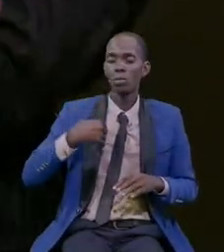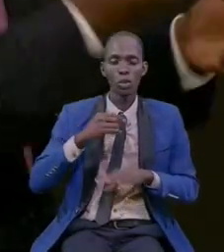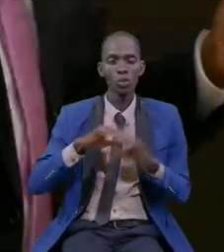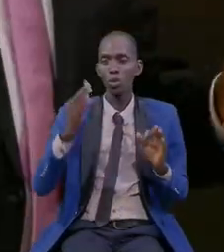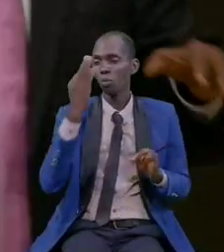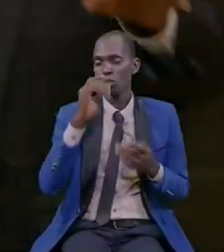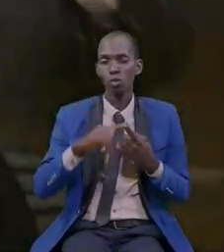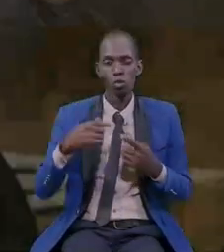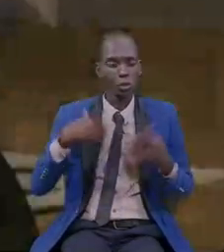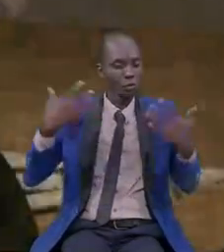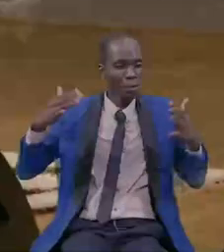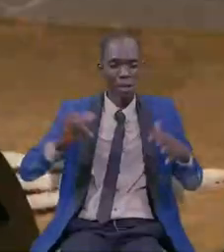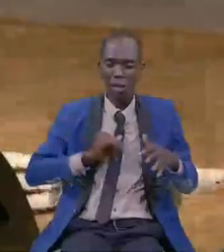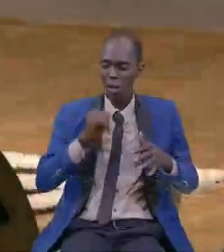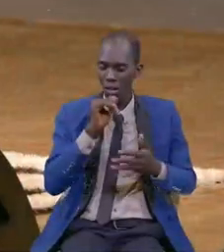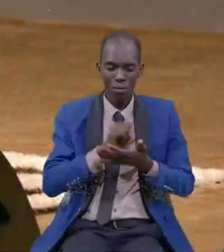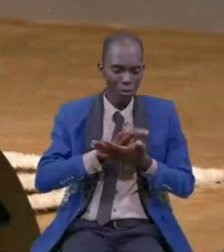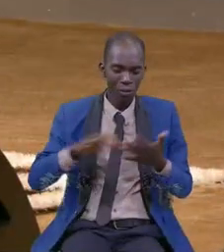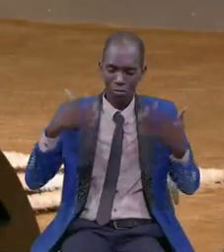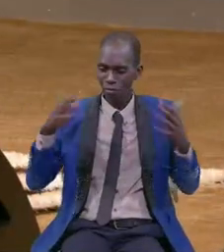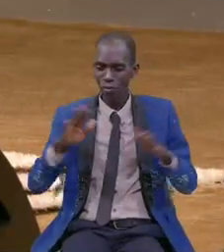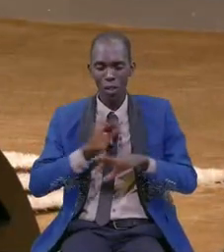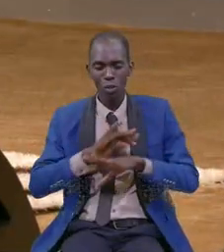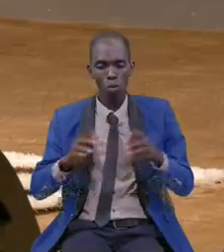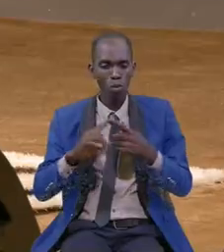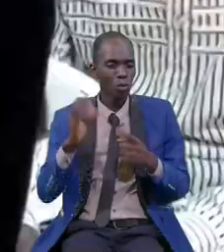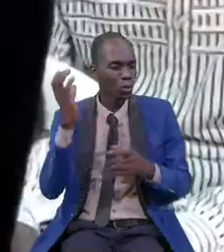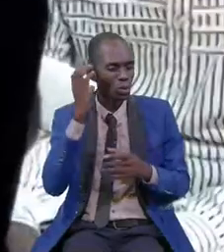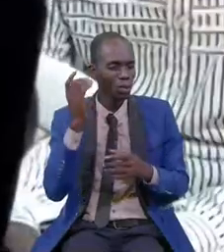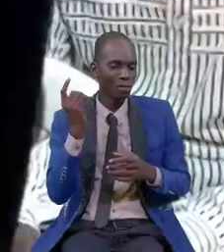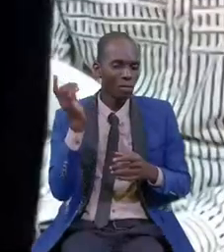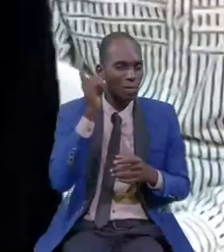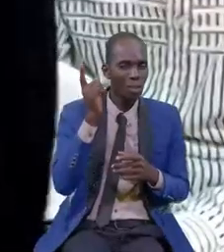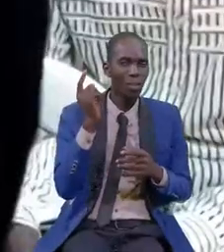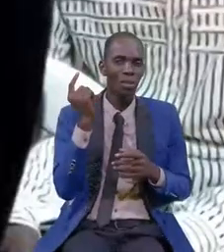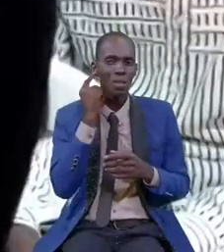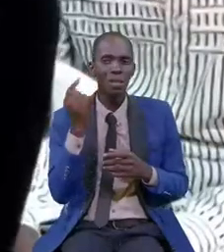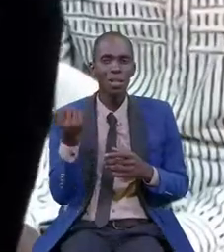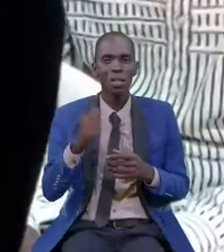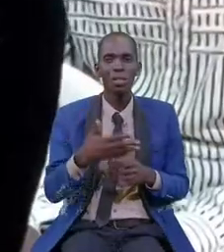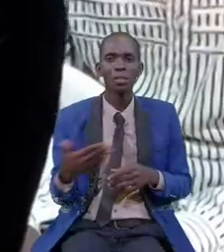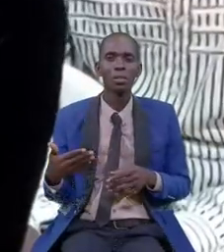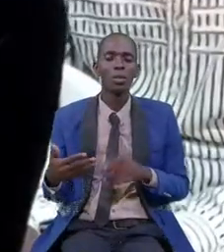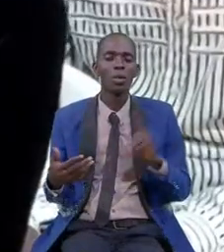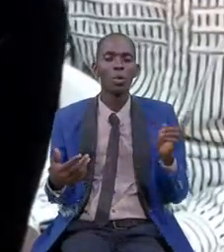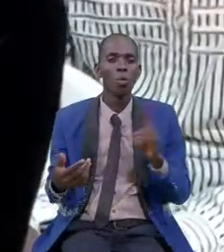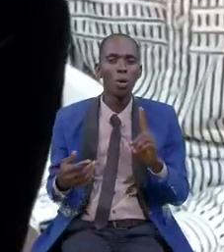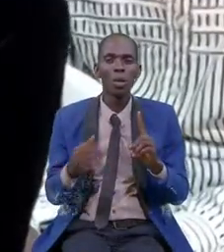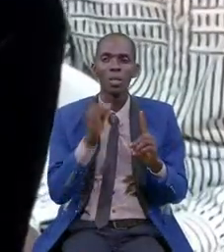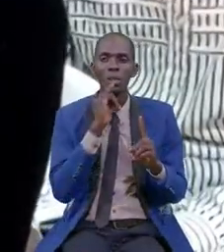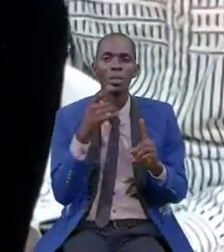j'ai pas besoin de de prédication je suis sanctifié attends un peu où est-ce que ça s'est passé où est la